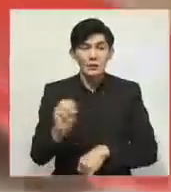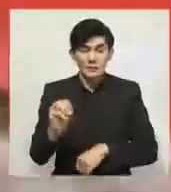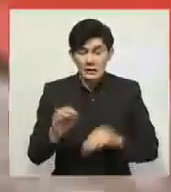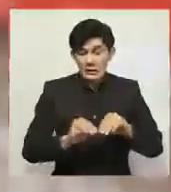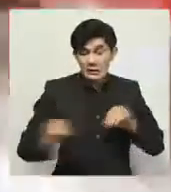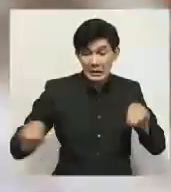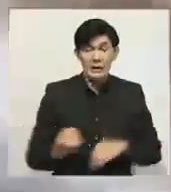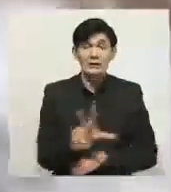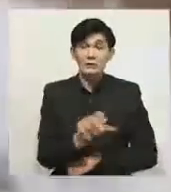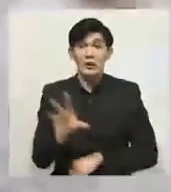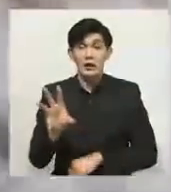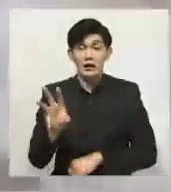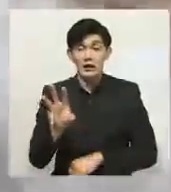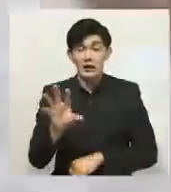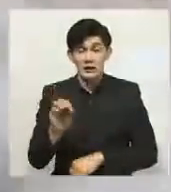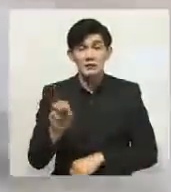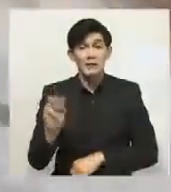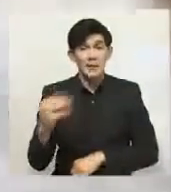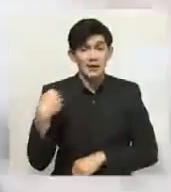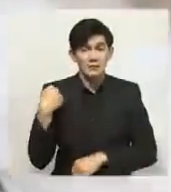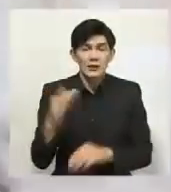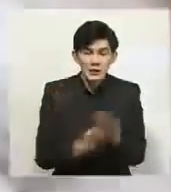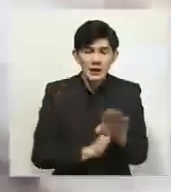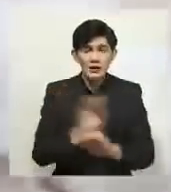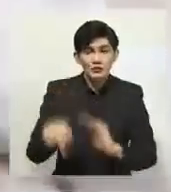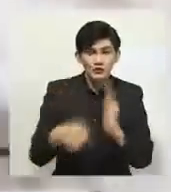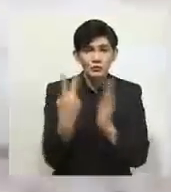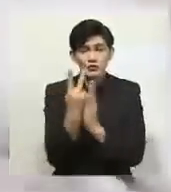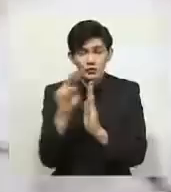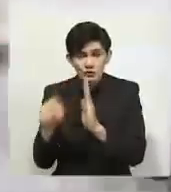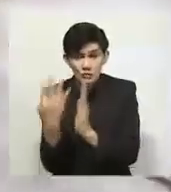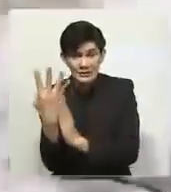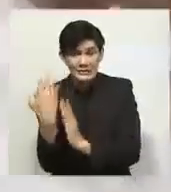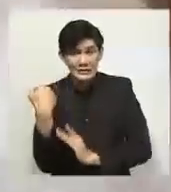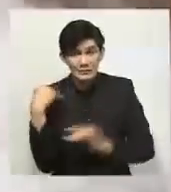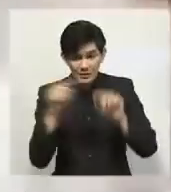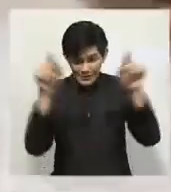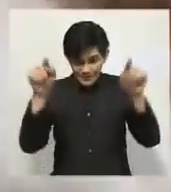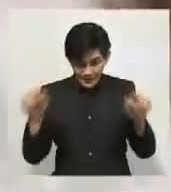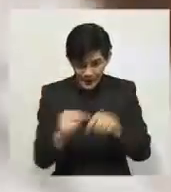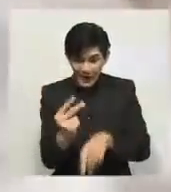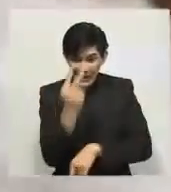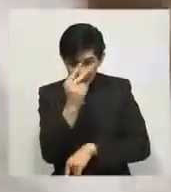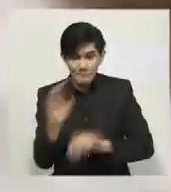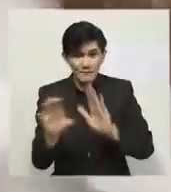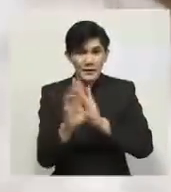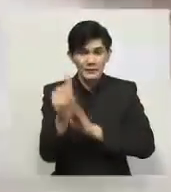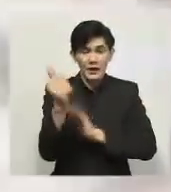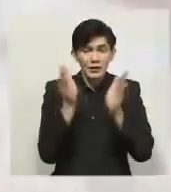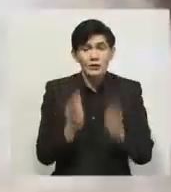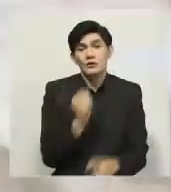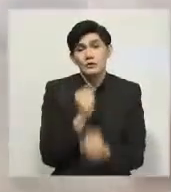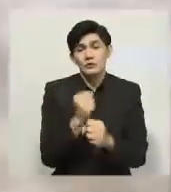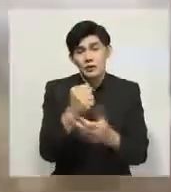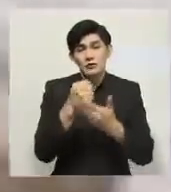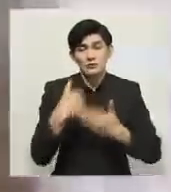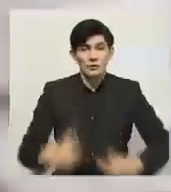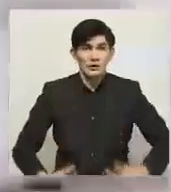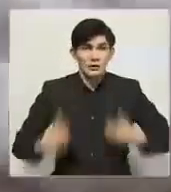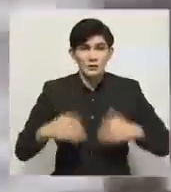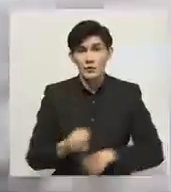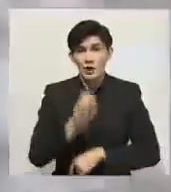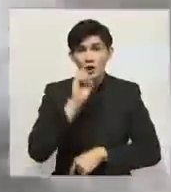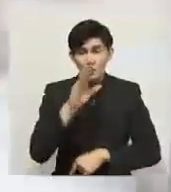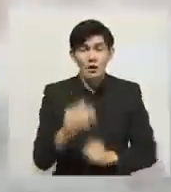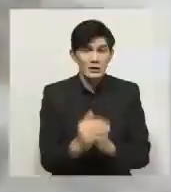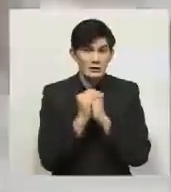ล350เมตรใช้ได้นาน 2-4 ชั่วโมงและก็มีจอมอนิเตอร์แสดงให้เห็นภาพด้วยอย่างไรก็ตามครับเจ้าหน้าที่หน่วยกู้ภัยก็ได้แจ้งแก่ทุกกู้